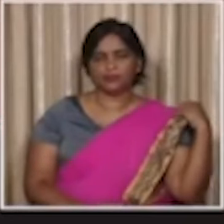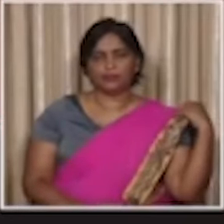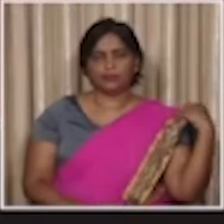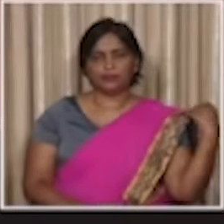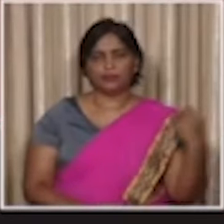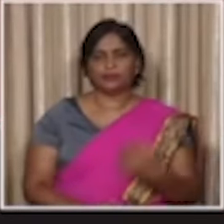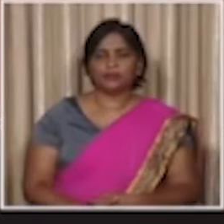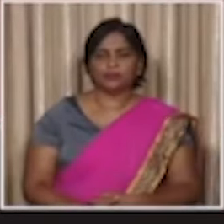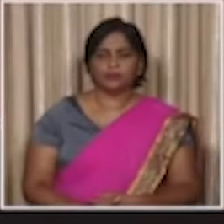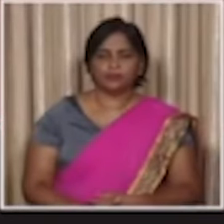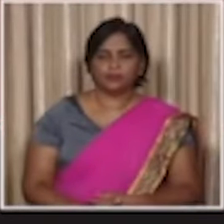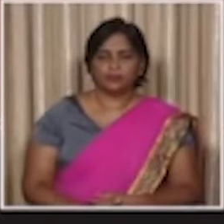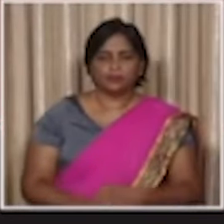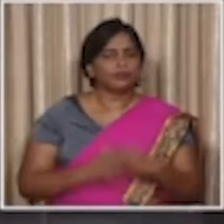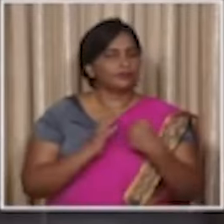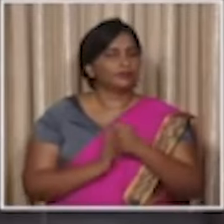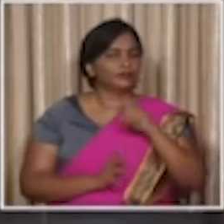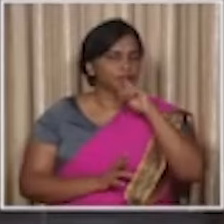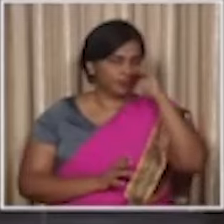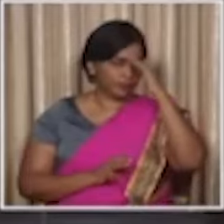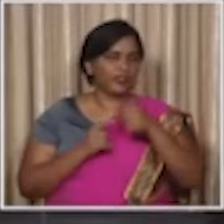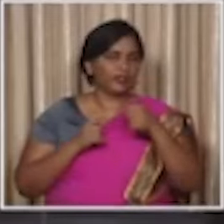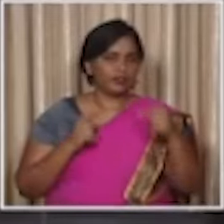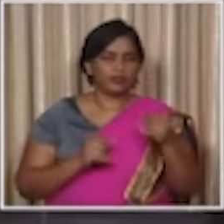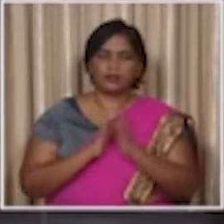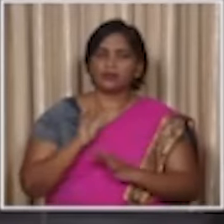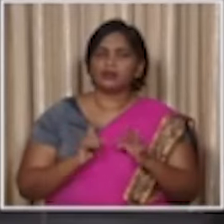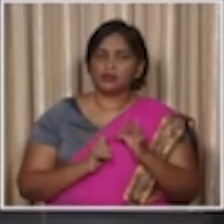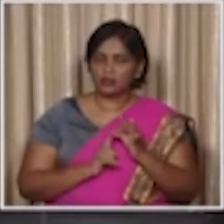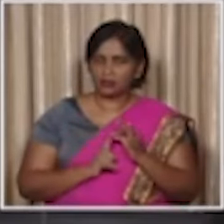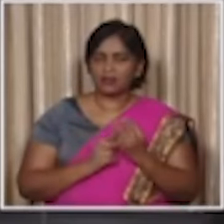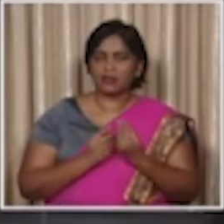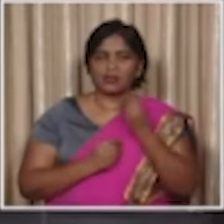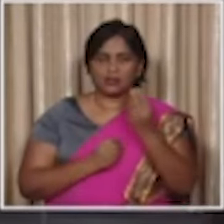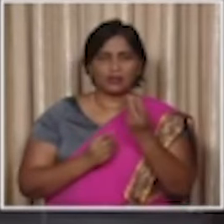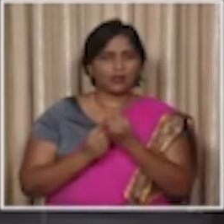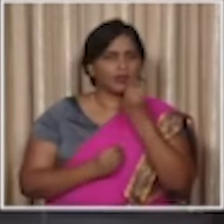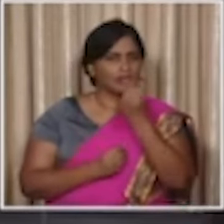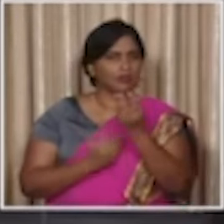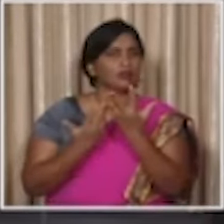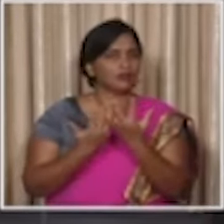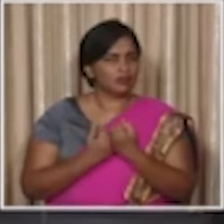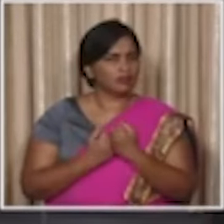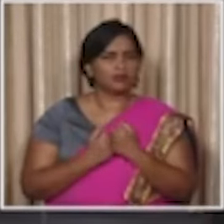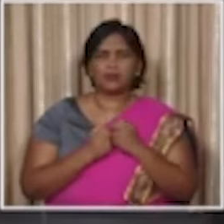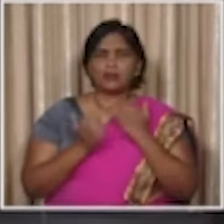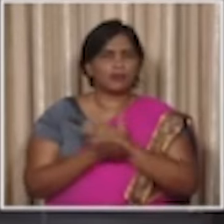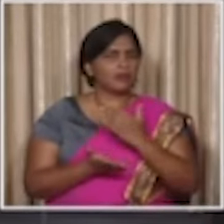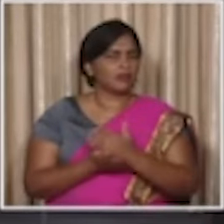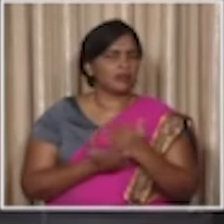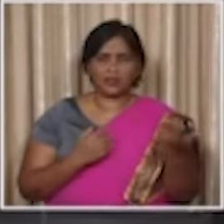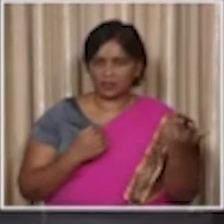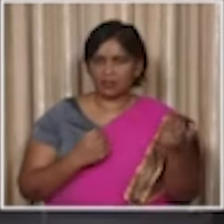මුදල් ඇමතුමා. ගරු කතානායකතුමනි, විපක්ෂයේ මන්ත්‍රීවරුන්ට මේ ලබා දෙන ප්‍රතිපාදන ලබා ගැනීමේ කිසිම බාධාවක්